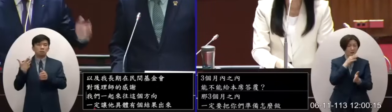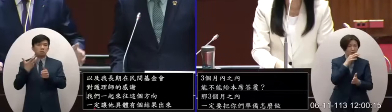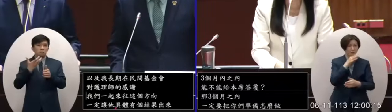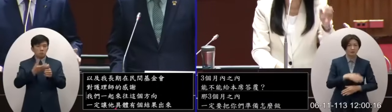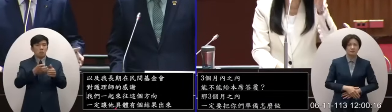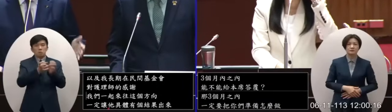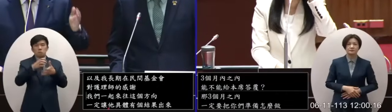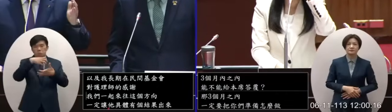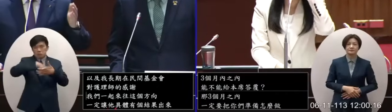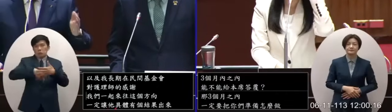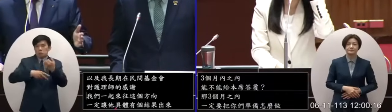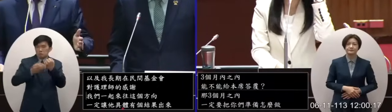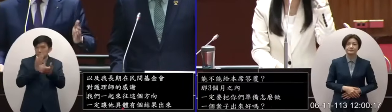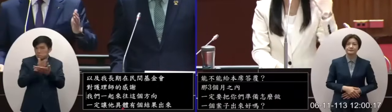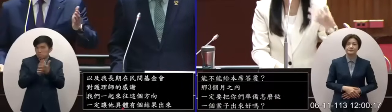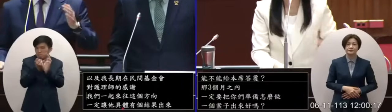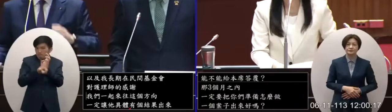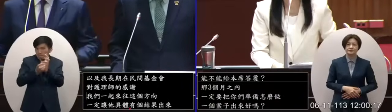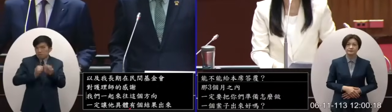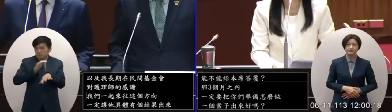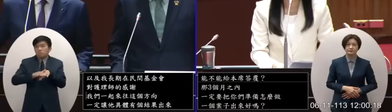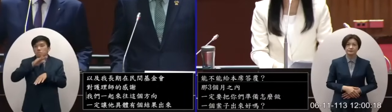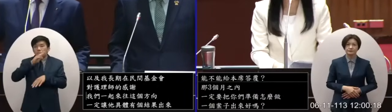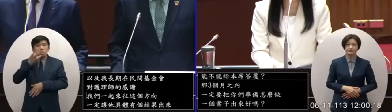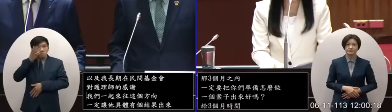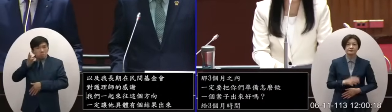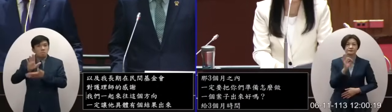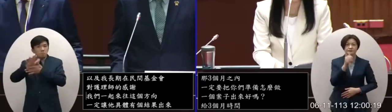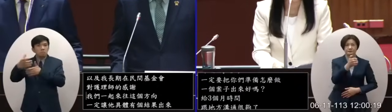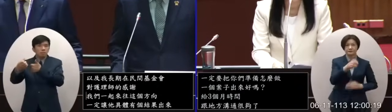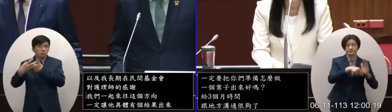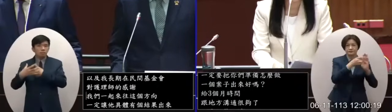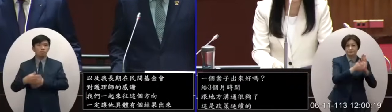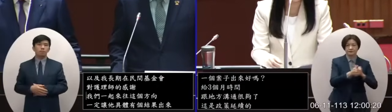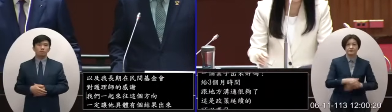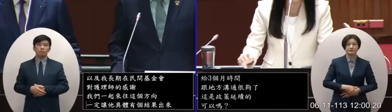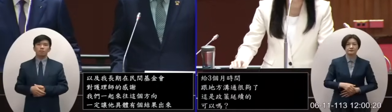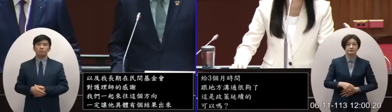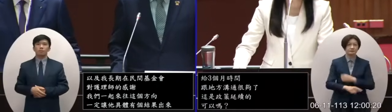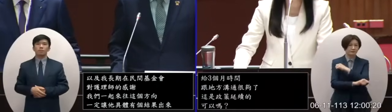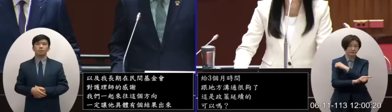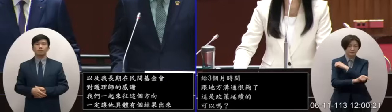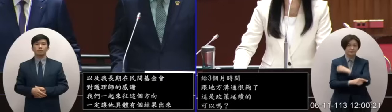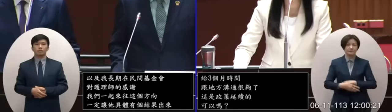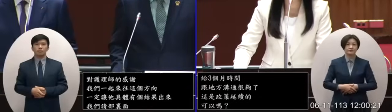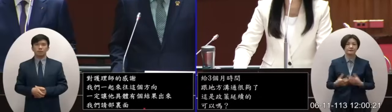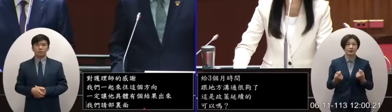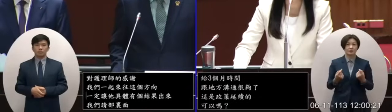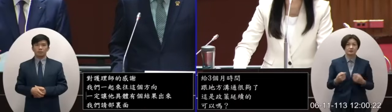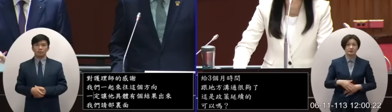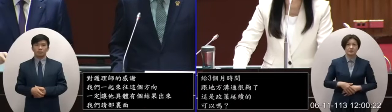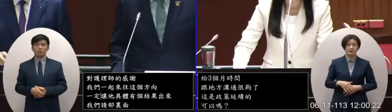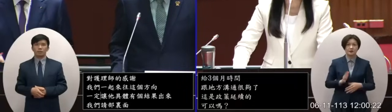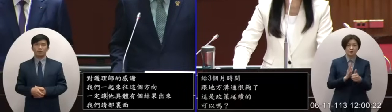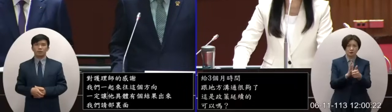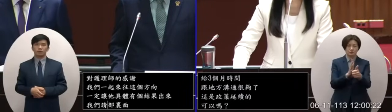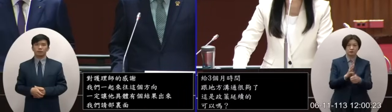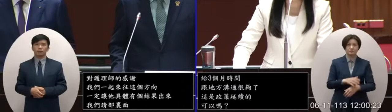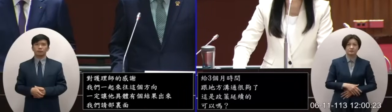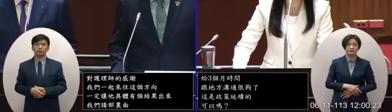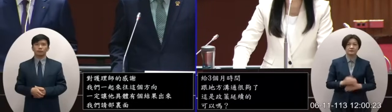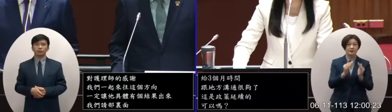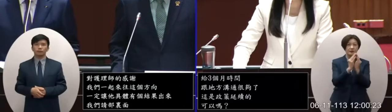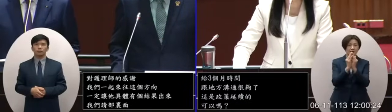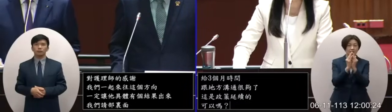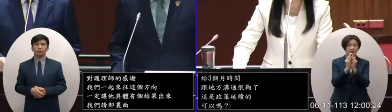面一定要详细评估，到最后三个月当中告诉我一个进度。 好，谢谢院长哦。那最后一样本席要来为哦我们